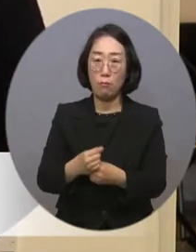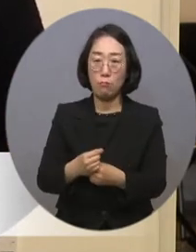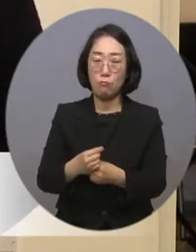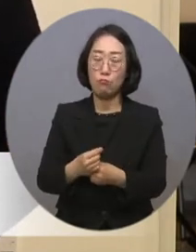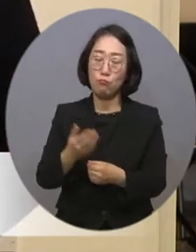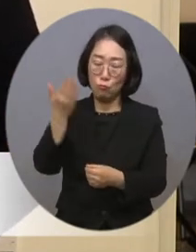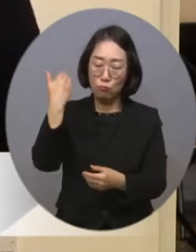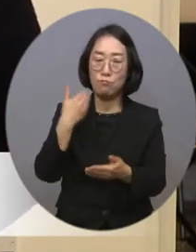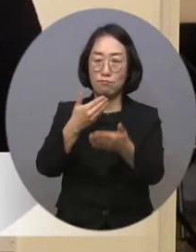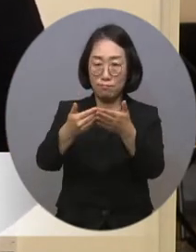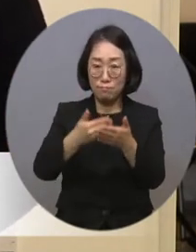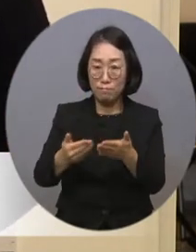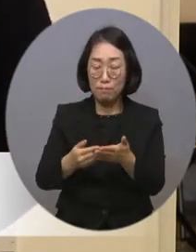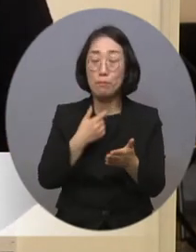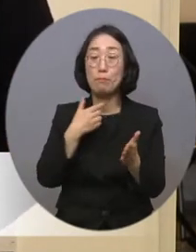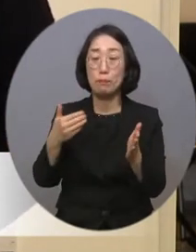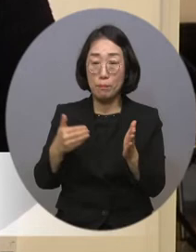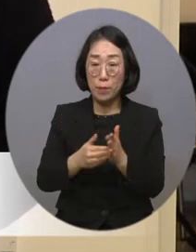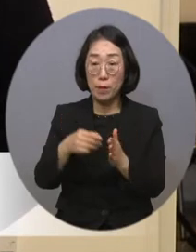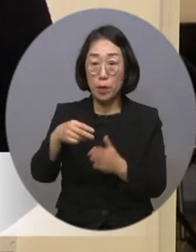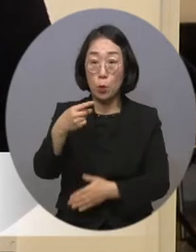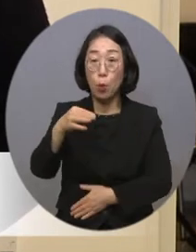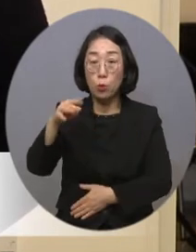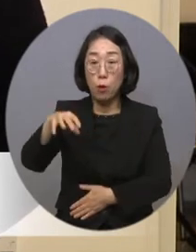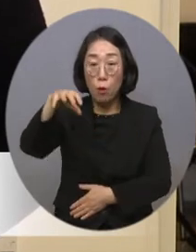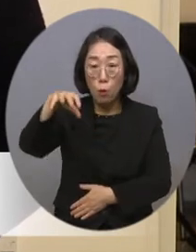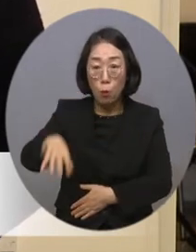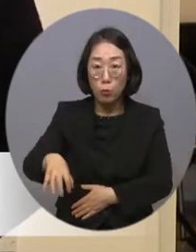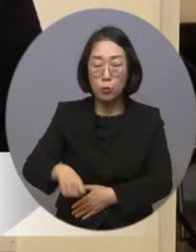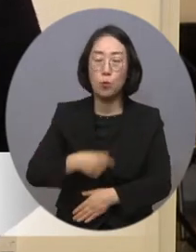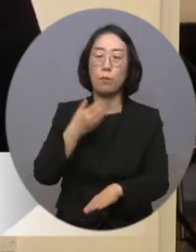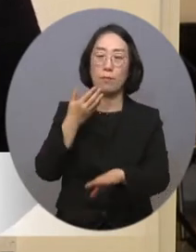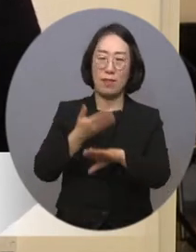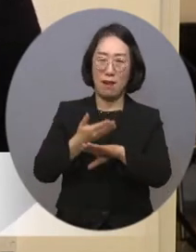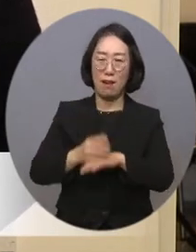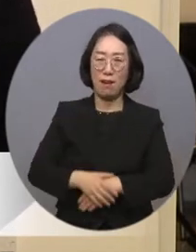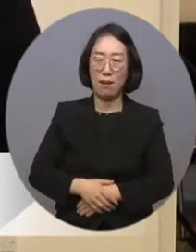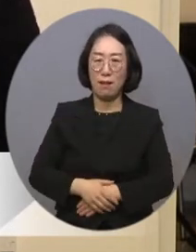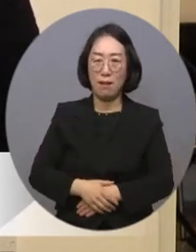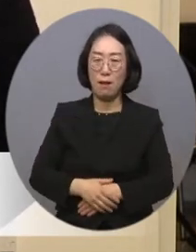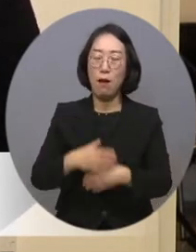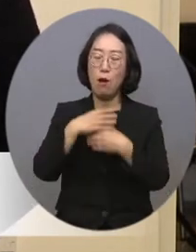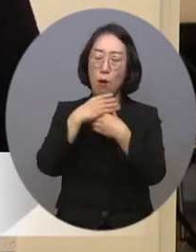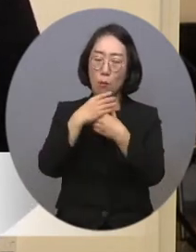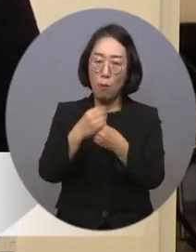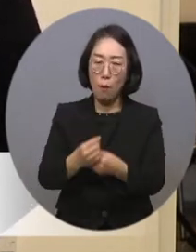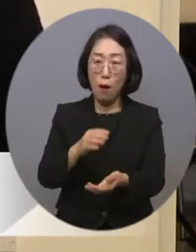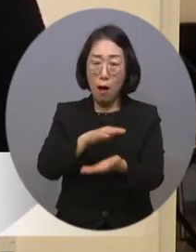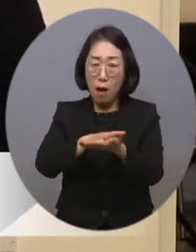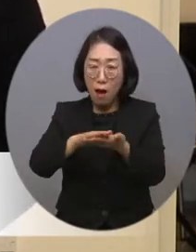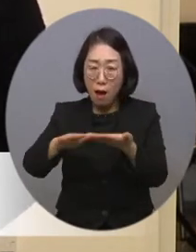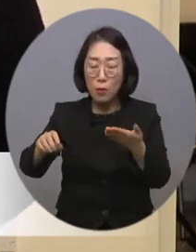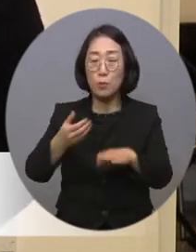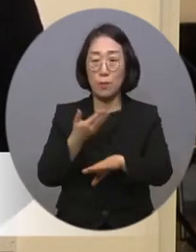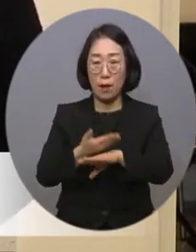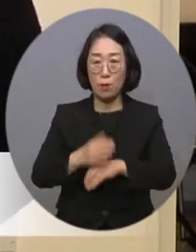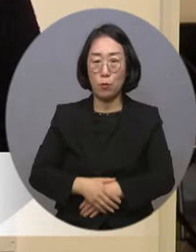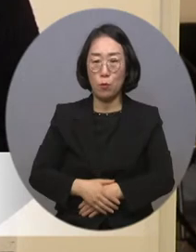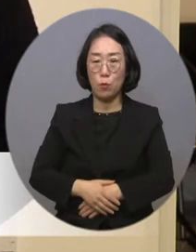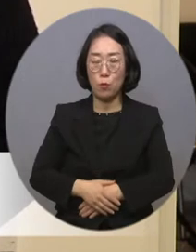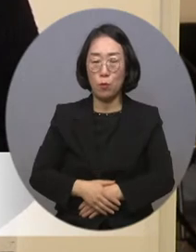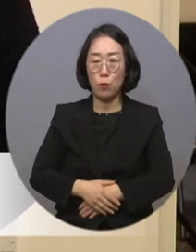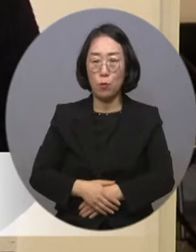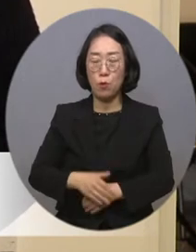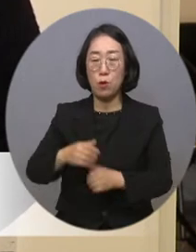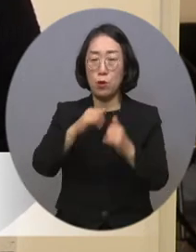이제 그려왔는데 이 도성이라는 마을은 우리가 생각한 것처럼 그런 평안한 곳이 아니고 상당히 어떻게